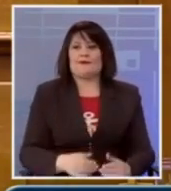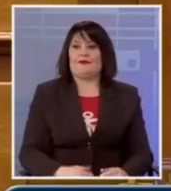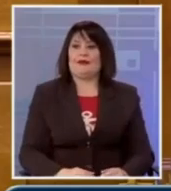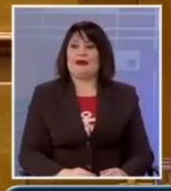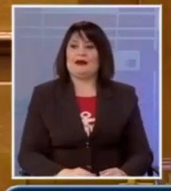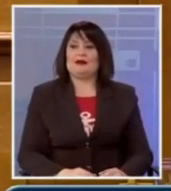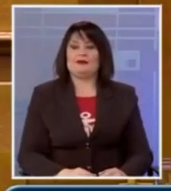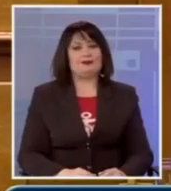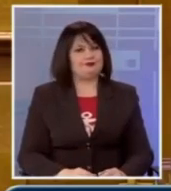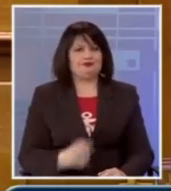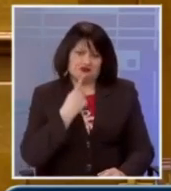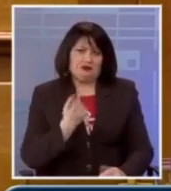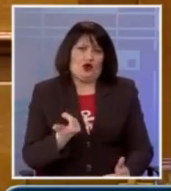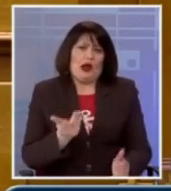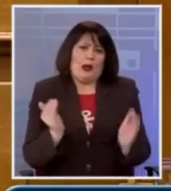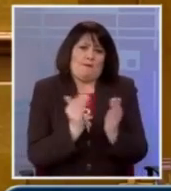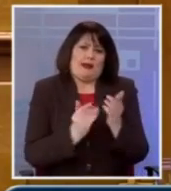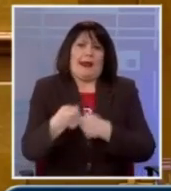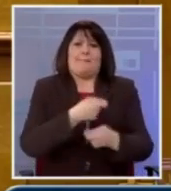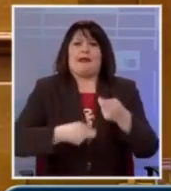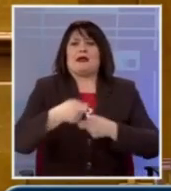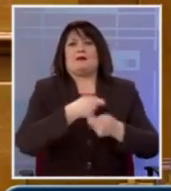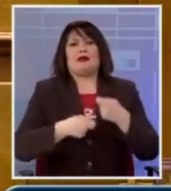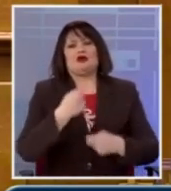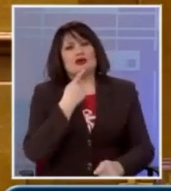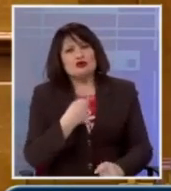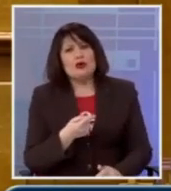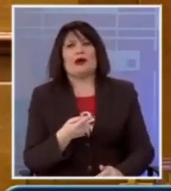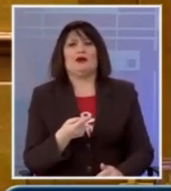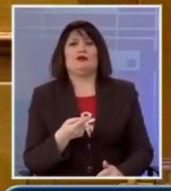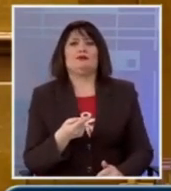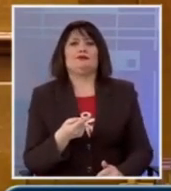κανένα αστερίσκο της επιχειρηματικότητας,